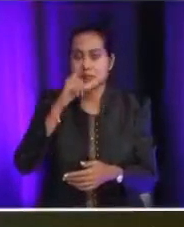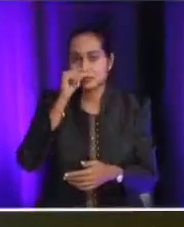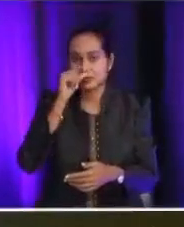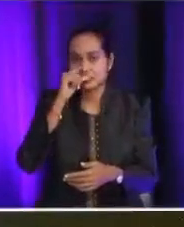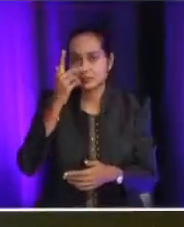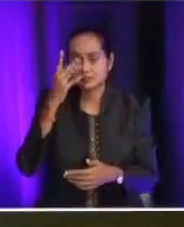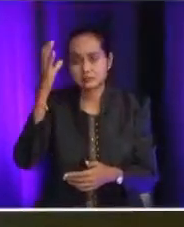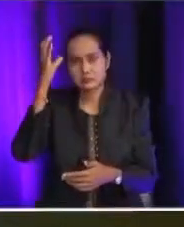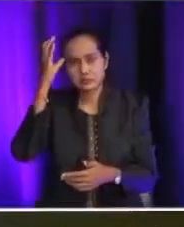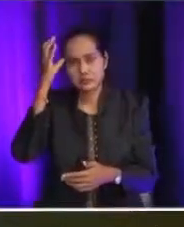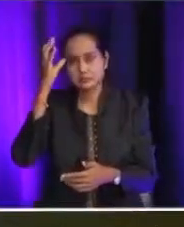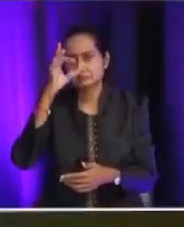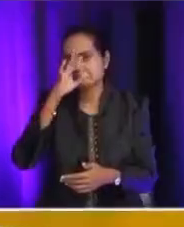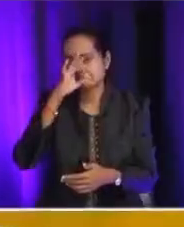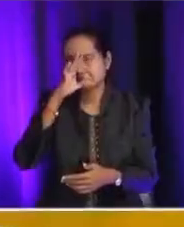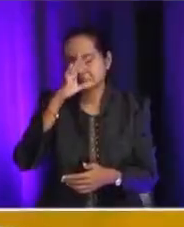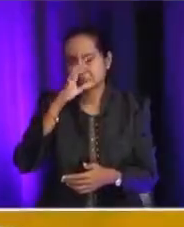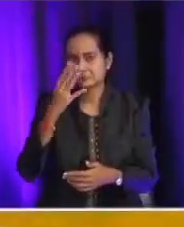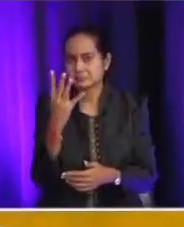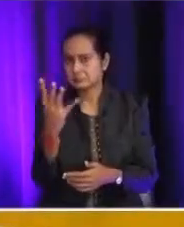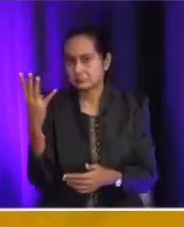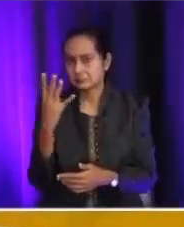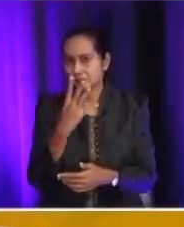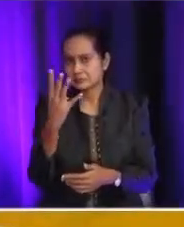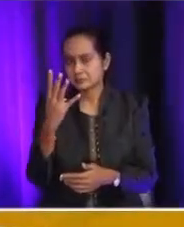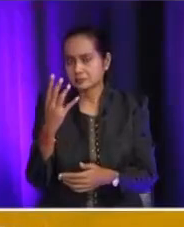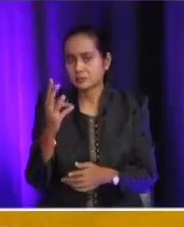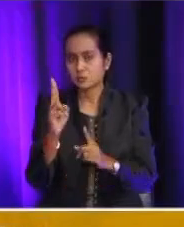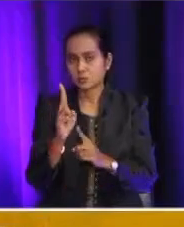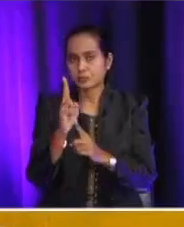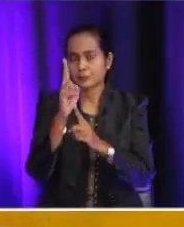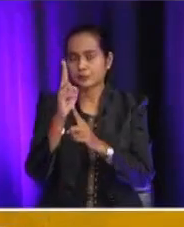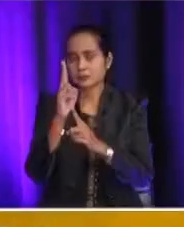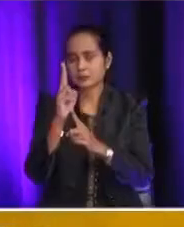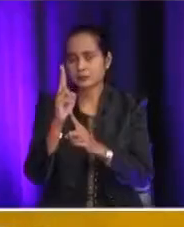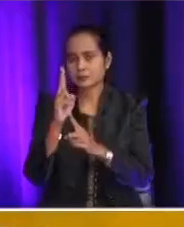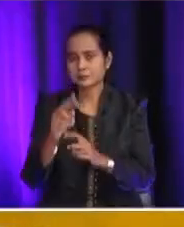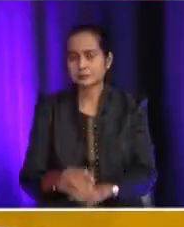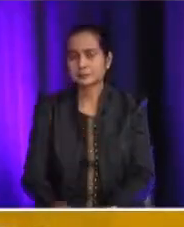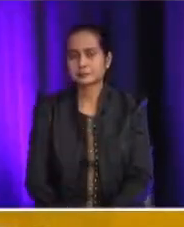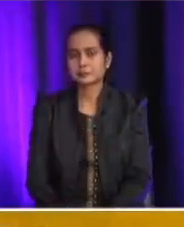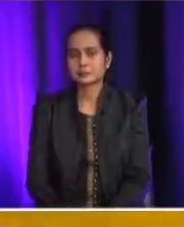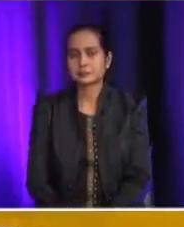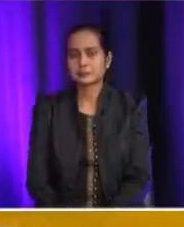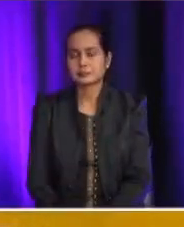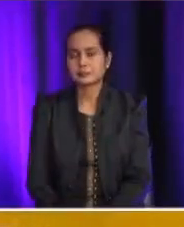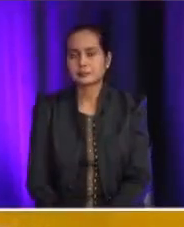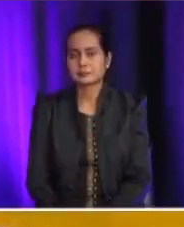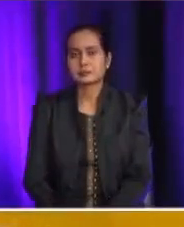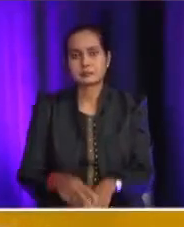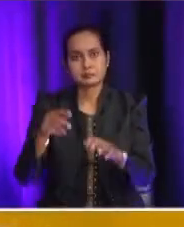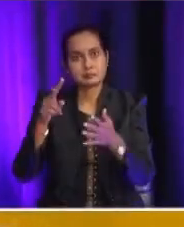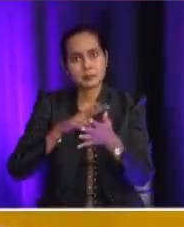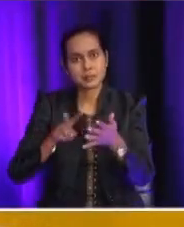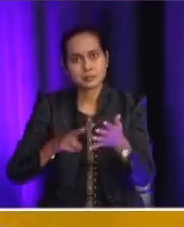Cina, bahasa Tamil ya. Kita yang tu, empat bahasa tu yang paling utamalah. Sebab rakyat Malaysia kan berbilang kaum. Jadi aspek pembacaan memang